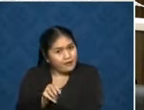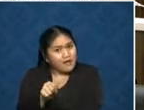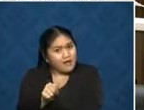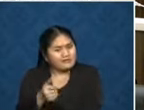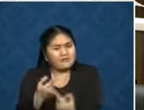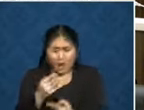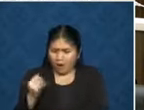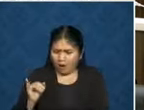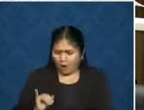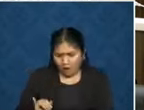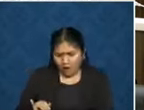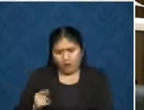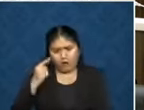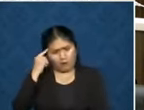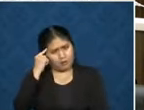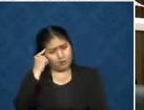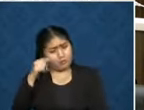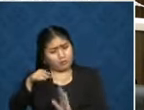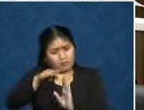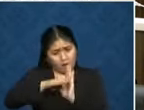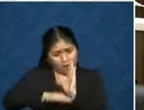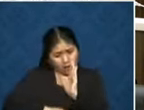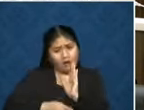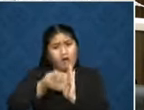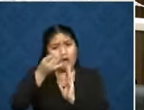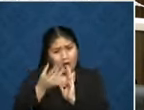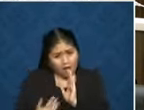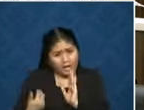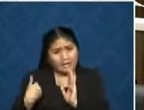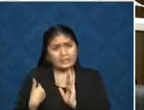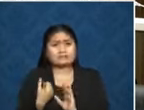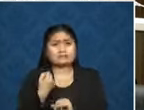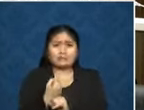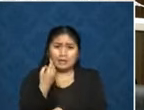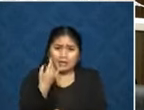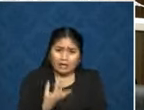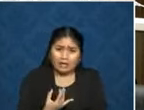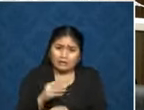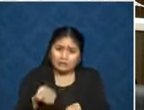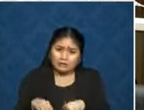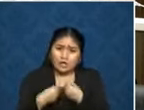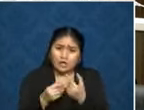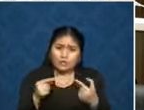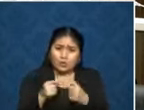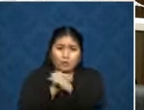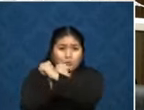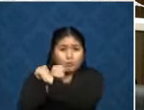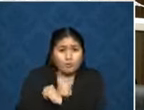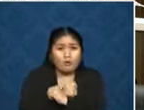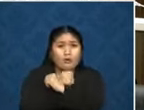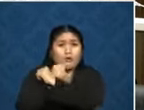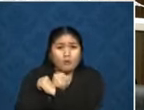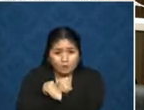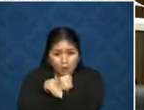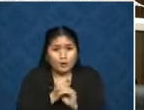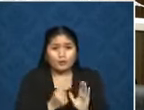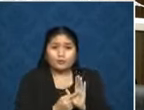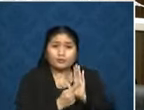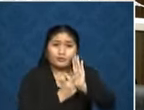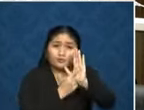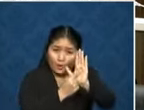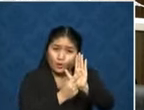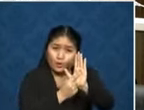เสียก็คงต้องมาดูเงื่อนไขว่าเราจะทำเงื่อนไขอะไรเพื่อทำให้ความปลอดภัยเช่นในเ